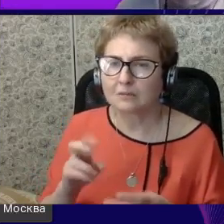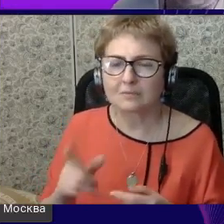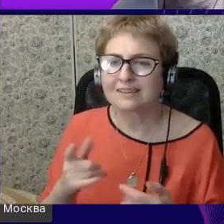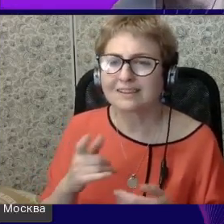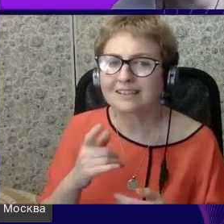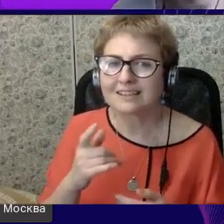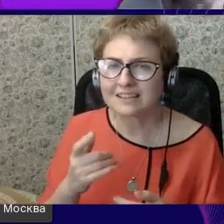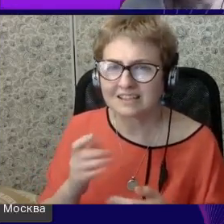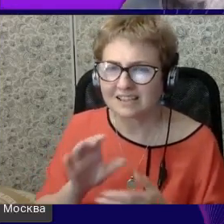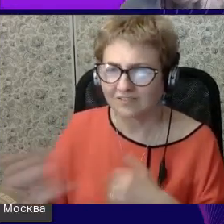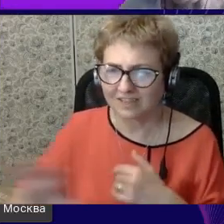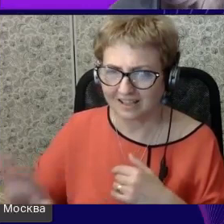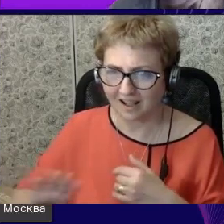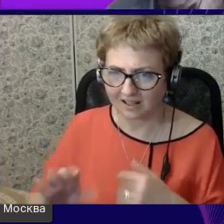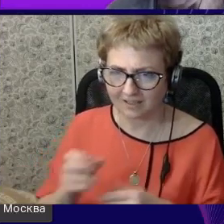не,